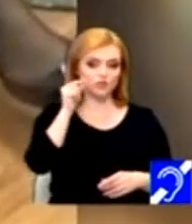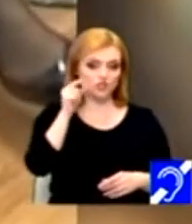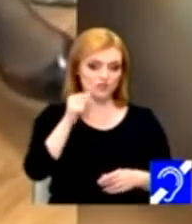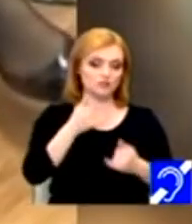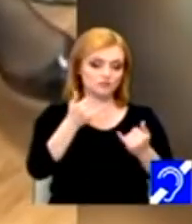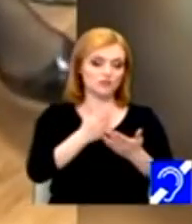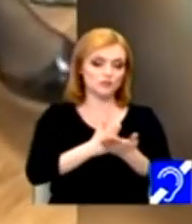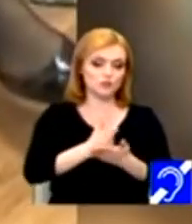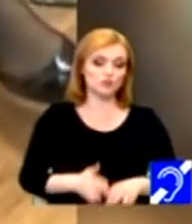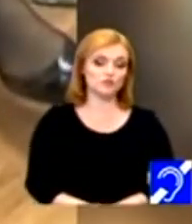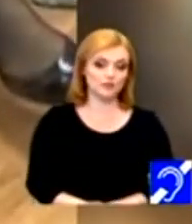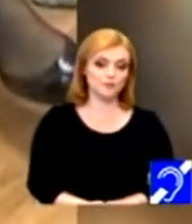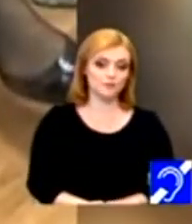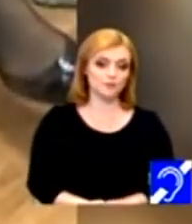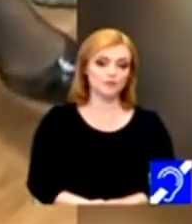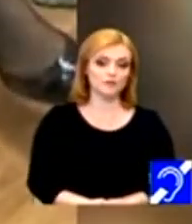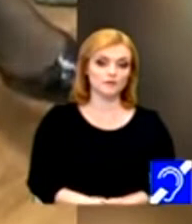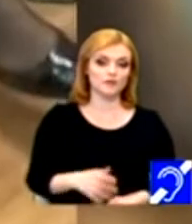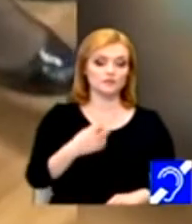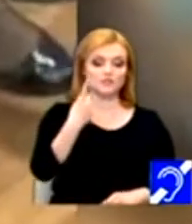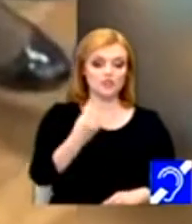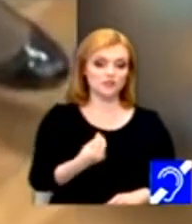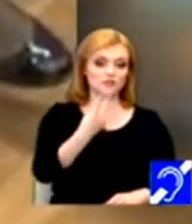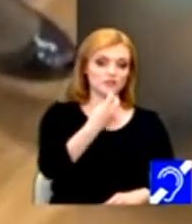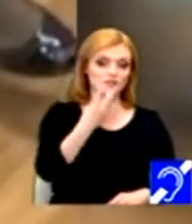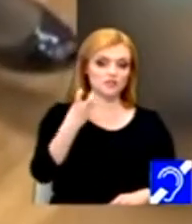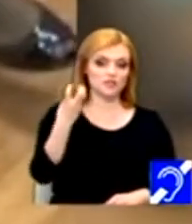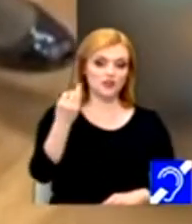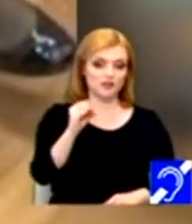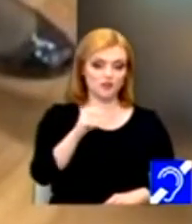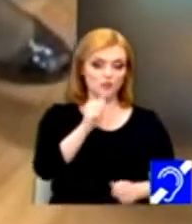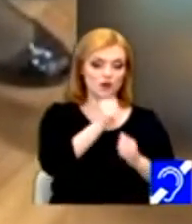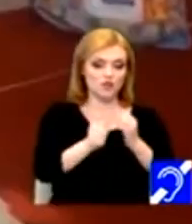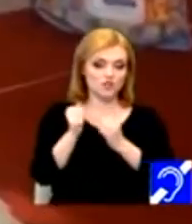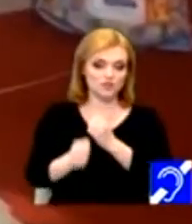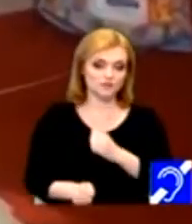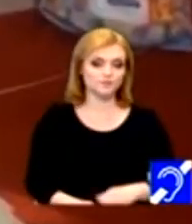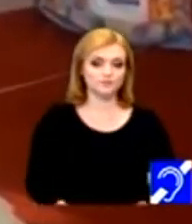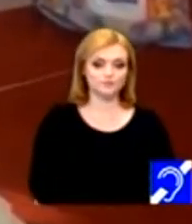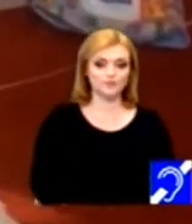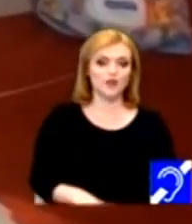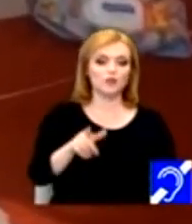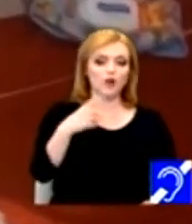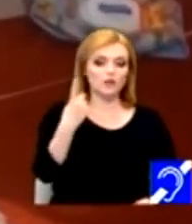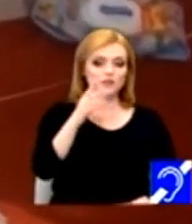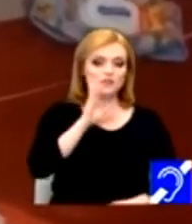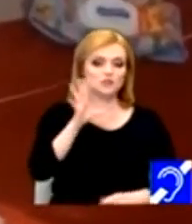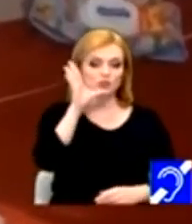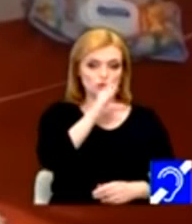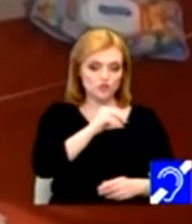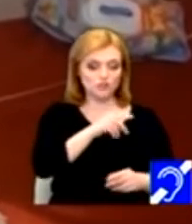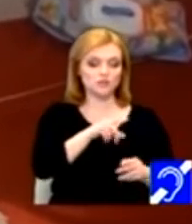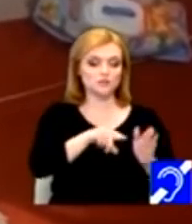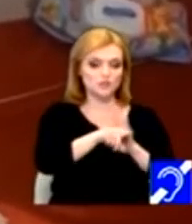mică parte din bani. Fetele au fost exploatate în acest fel timp de 4 luni, dar una dintre ele a reușit să depună o plângere la poliție.